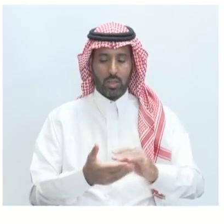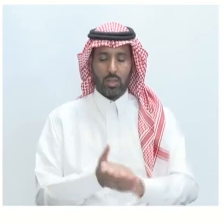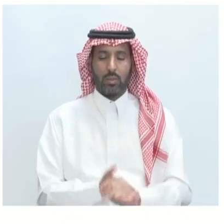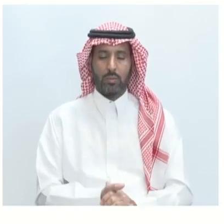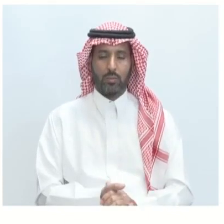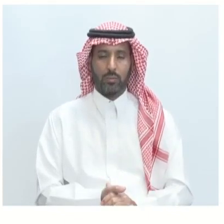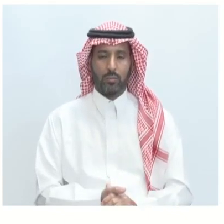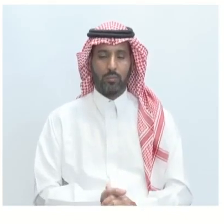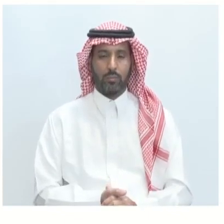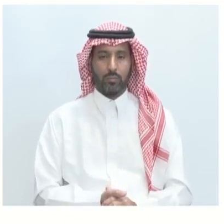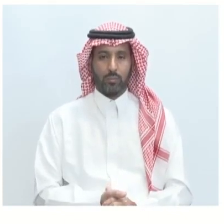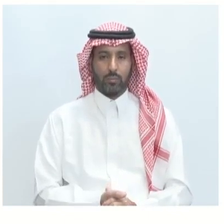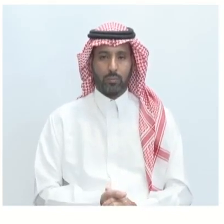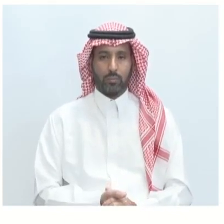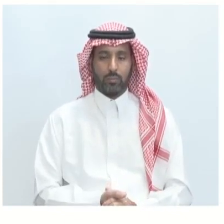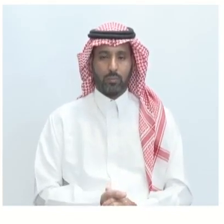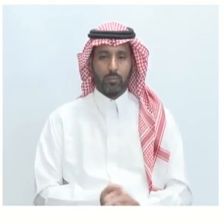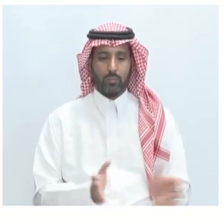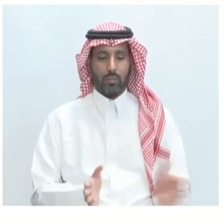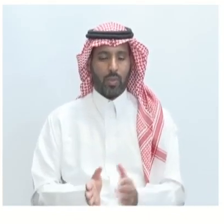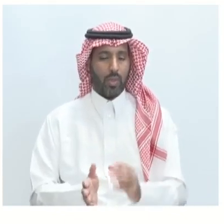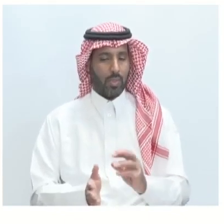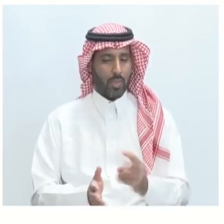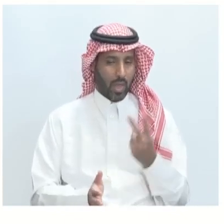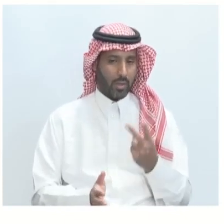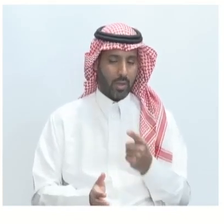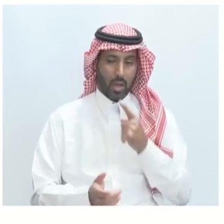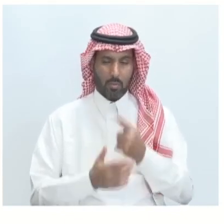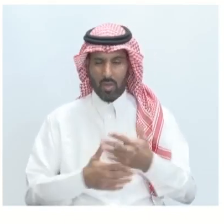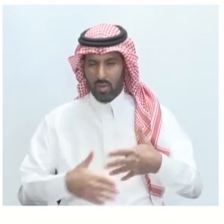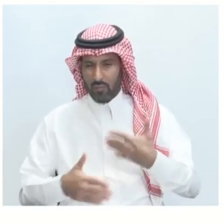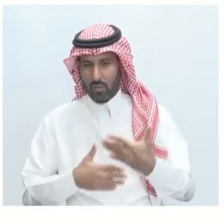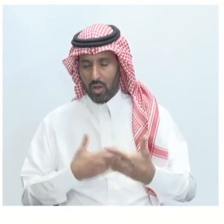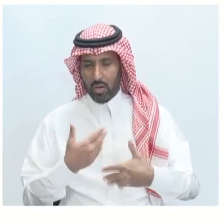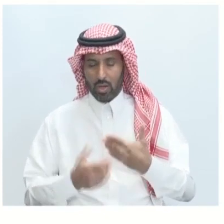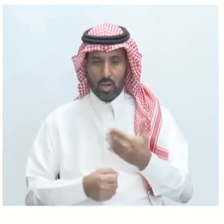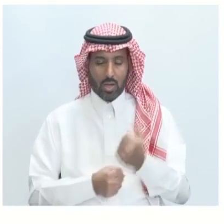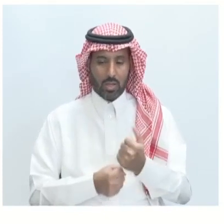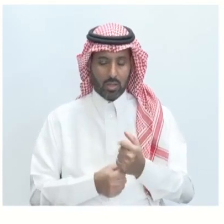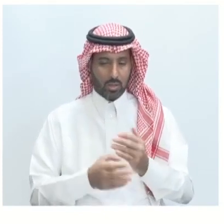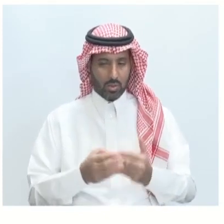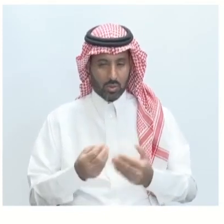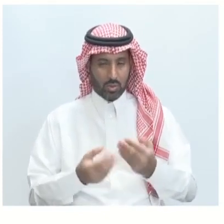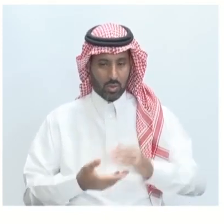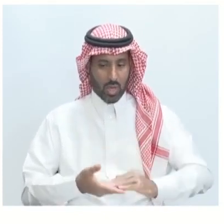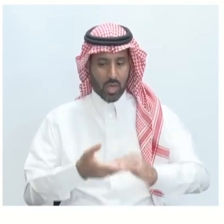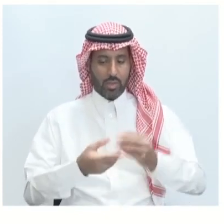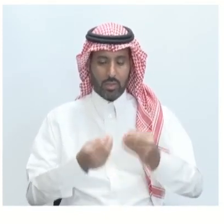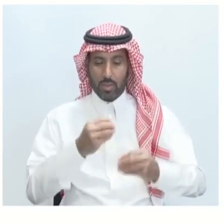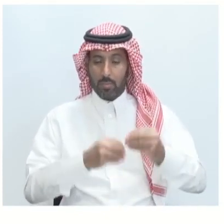ممتازين احسنتم ثانيا ان بعض الانفعالات تساعد على تنميه